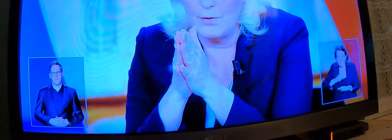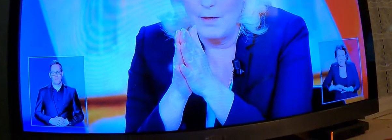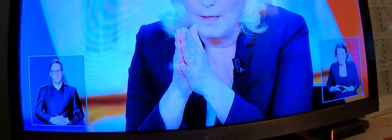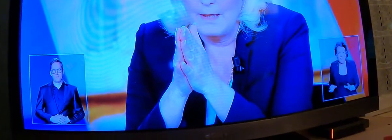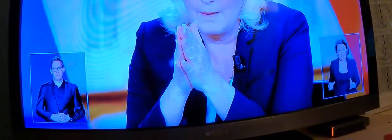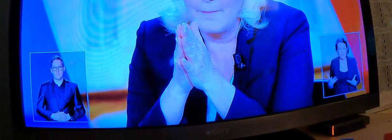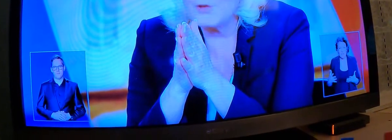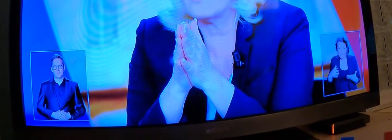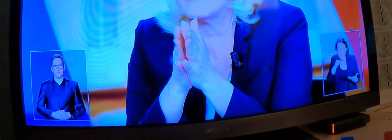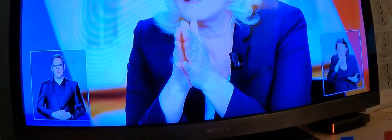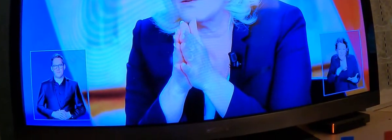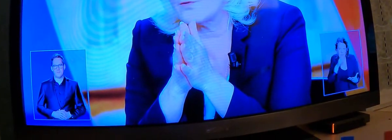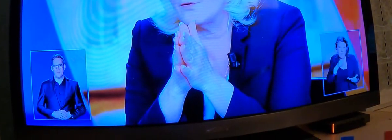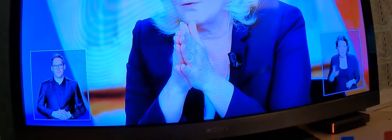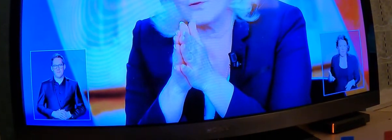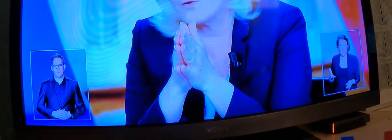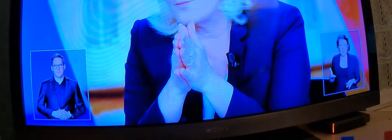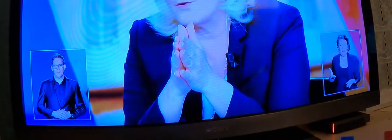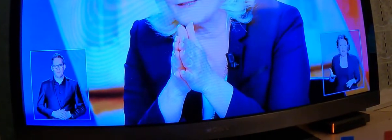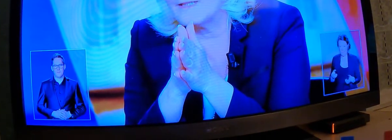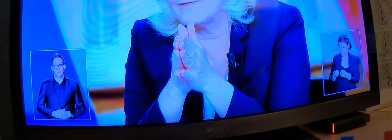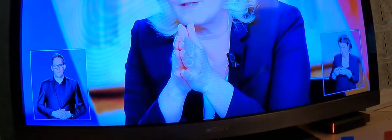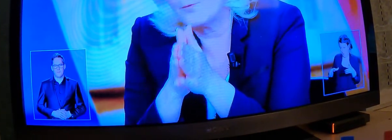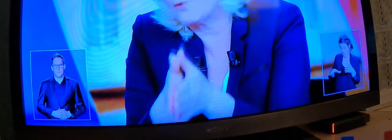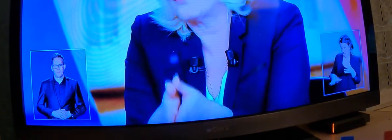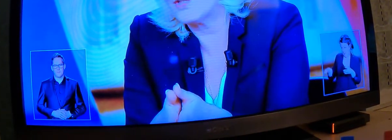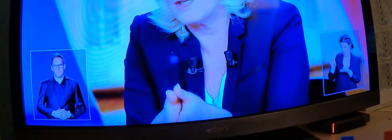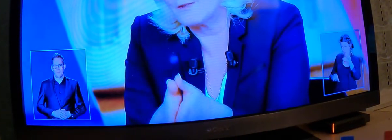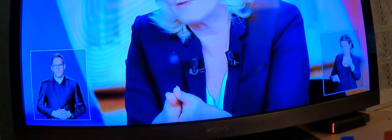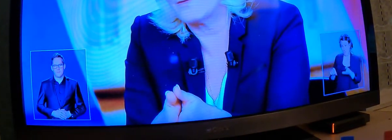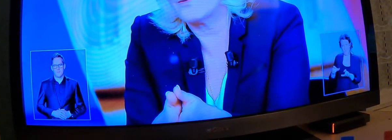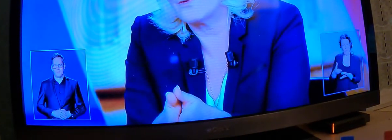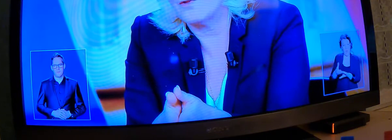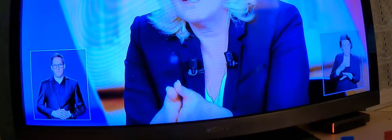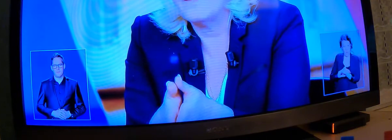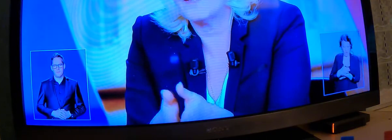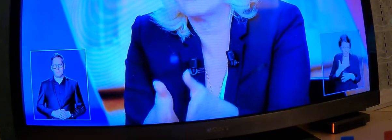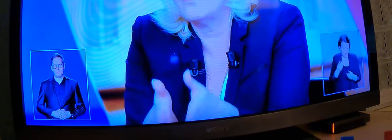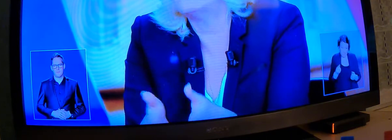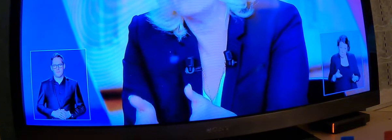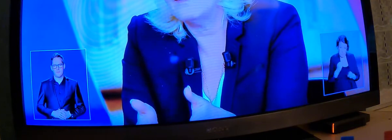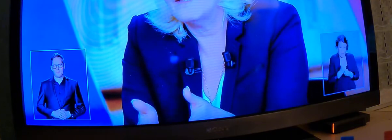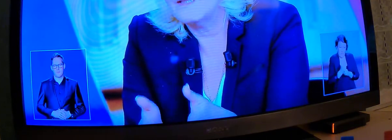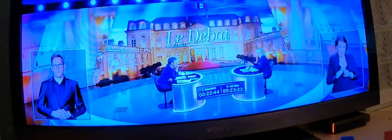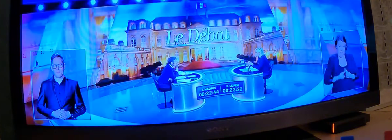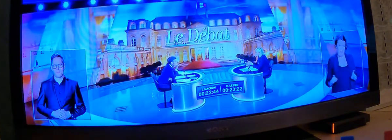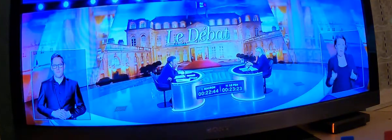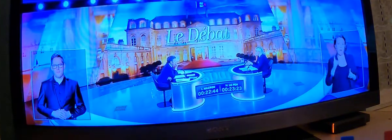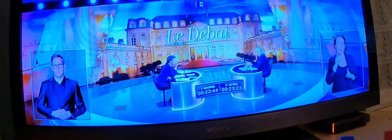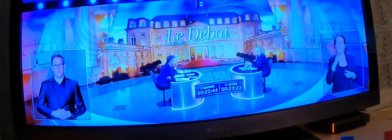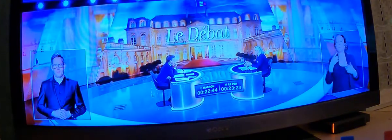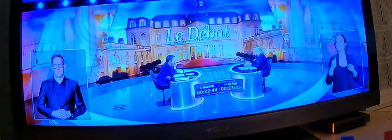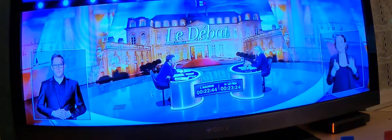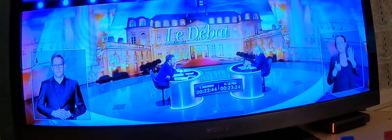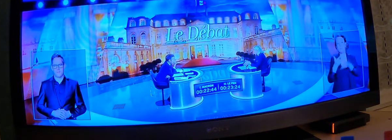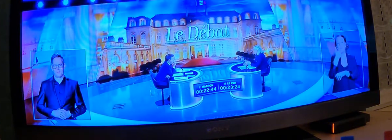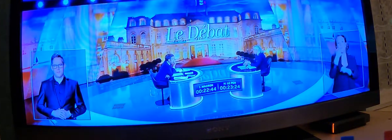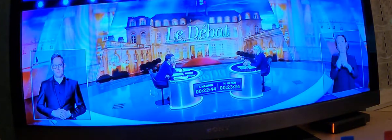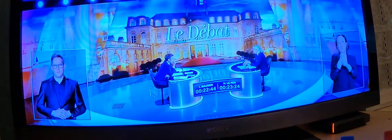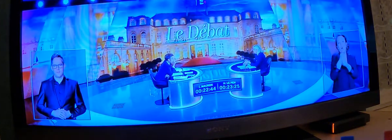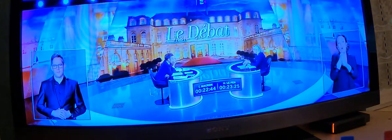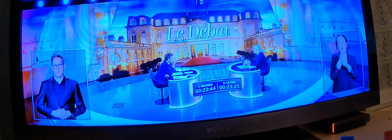Certainement, la majorité d'entre eux ne seront plus en activité, puisque déjà à 62,8 mois, ils sont déjà la moitié à